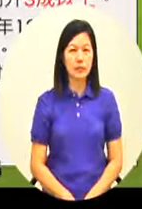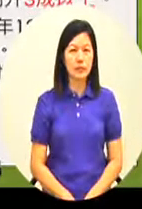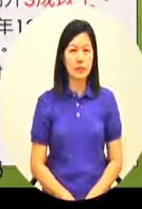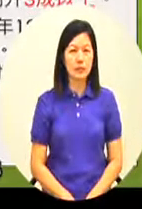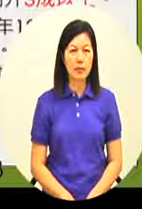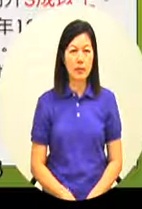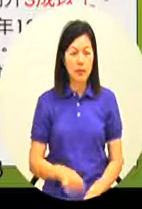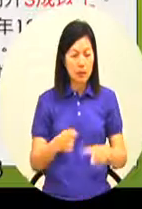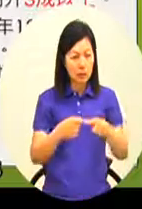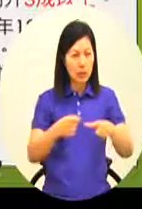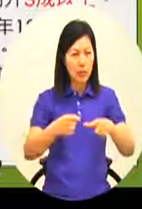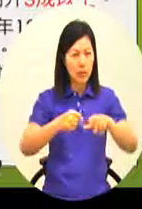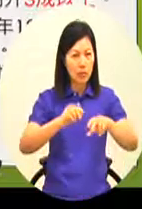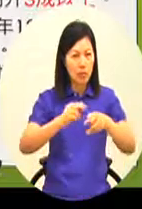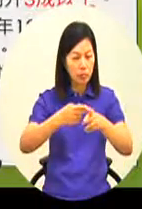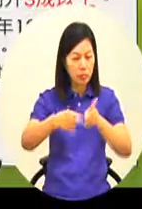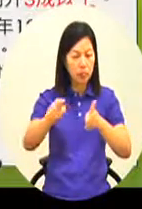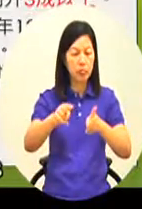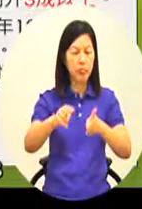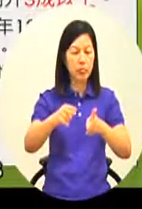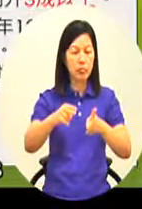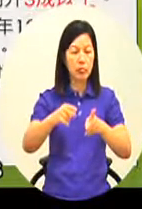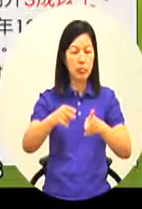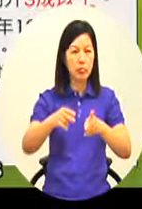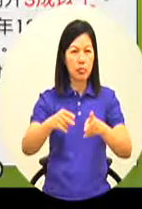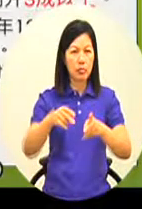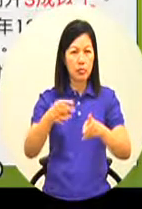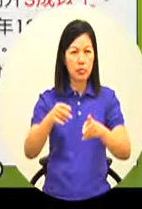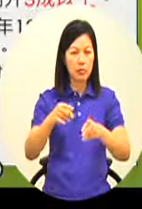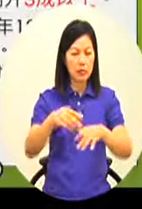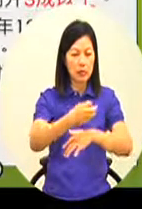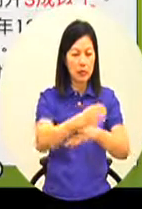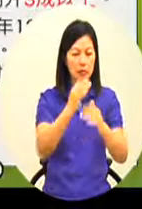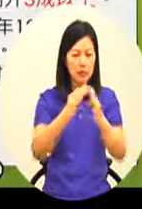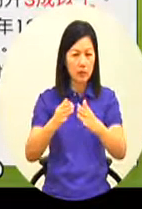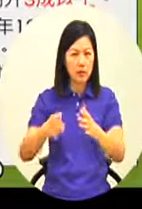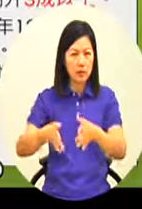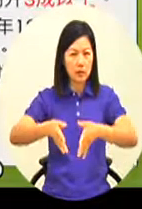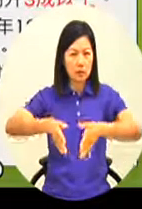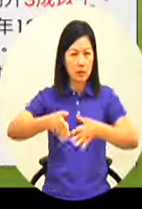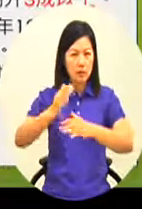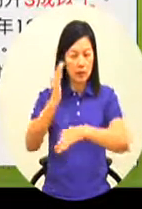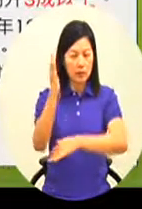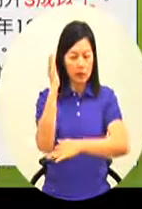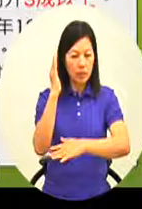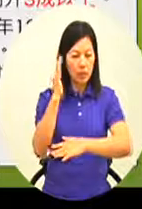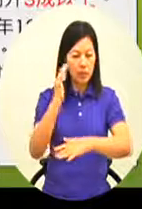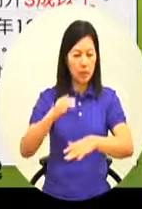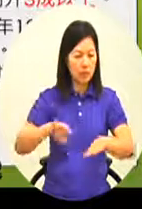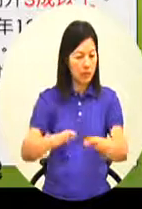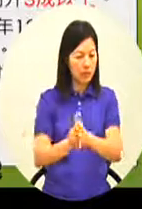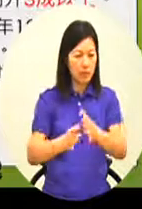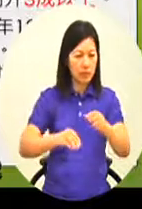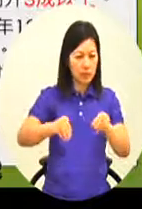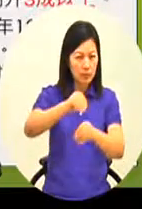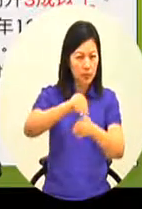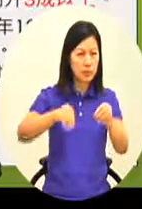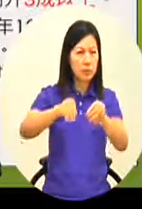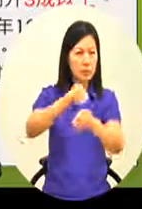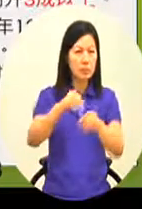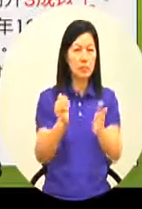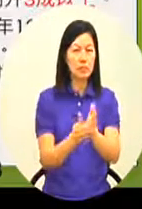公函一下来，所以呢所有的县市政府就开始去做调整了。那这个调整完之